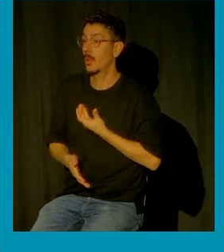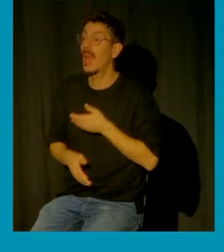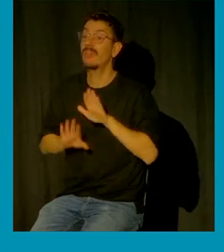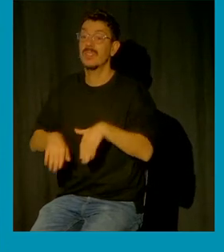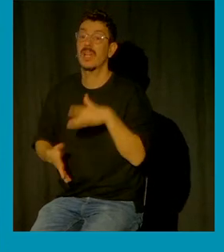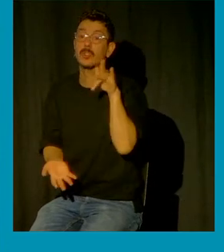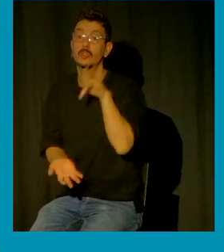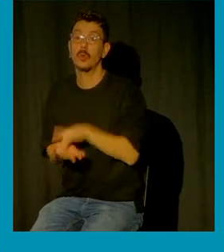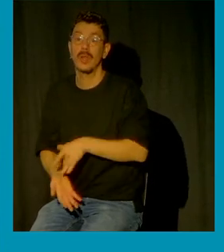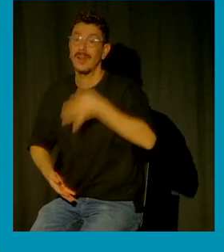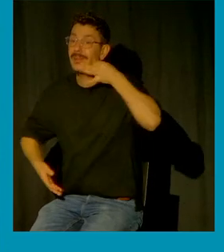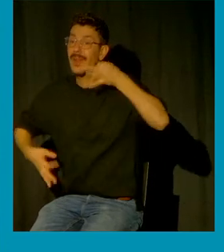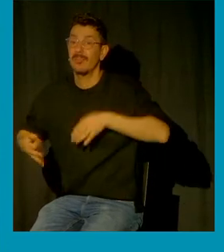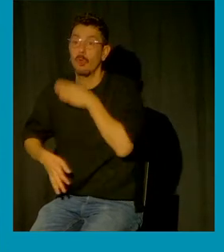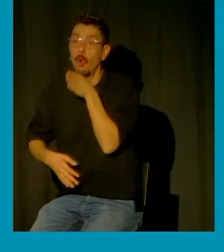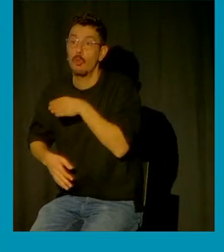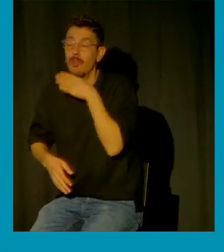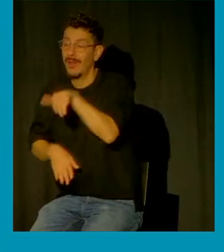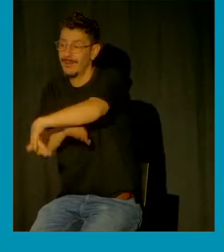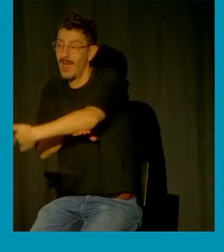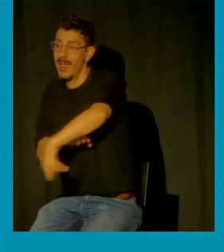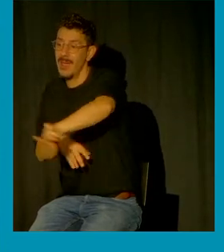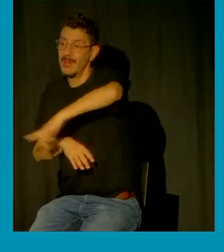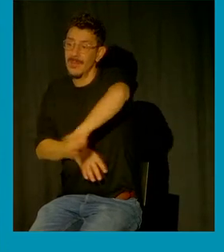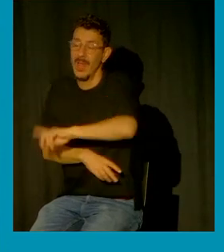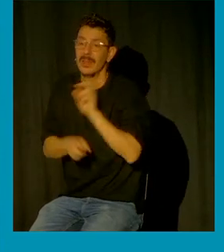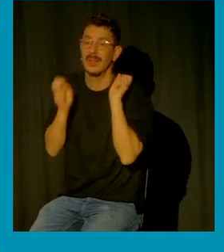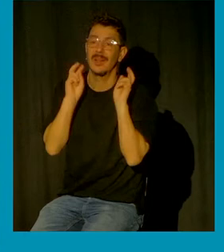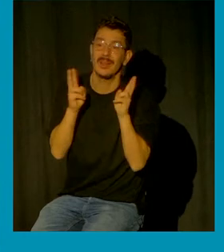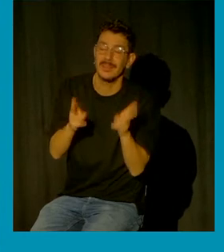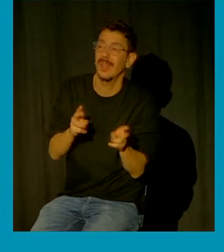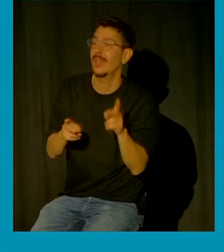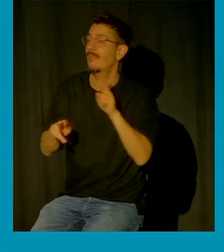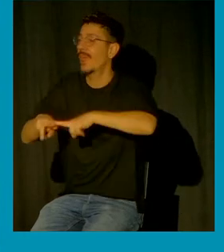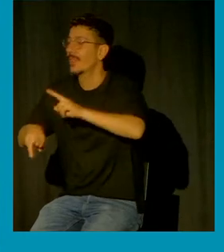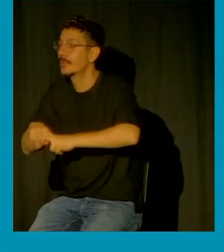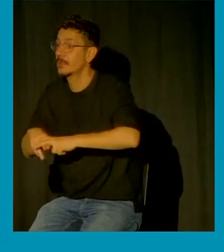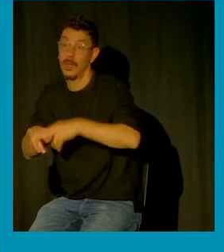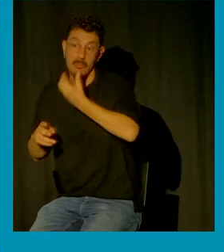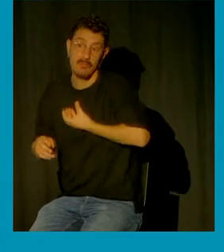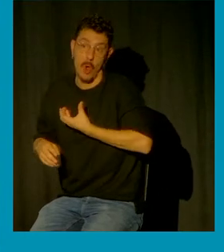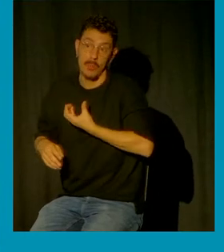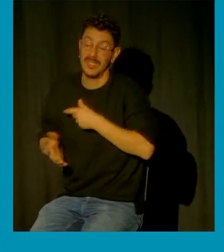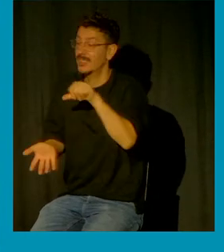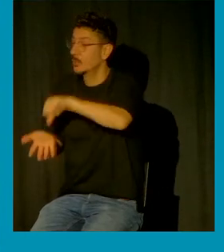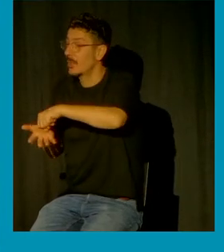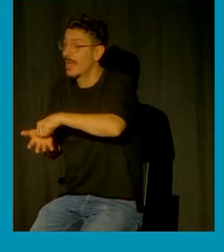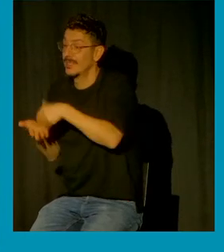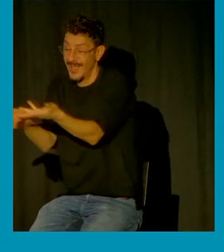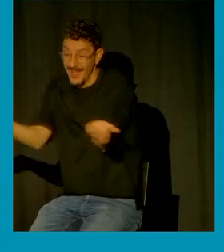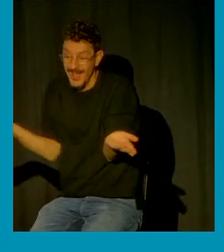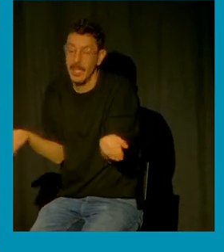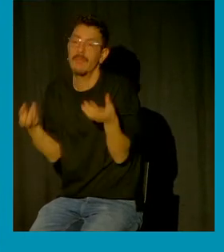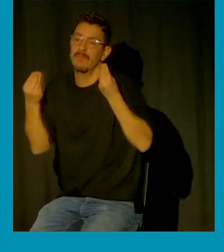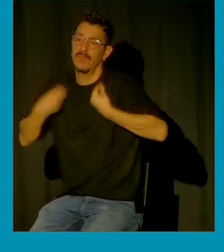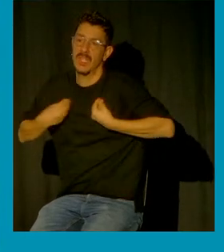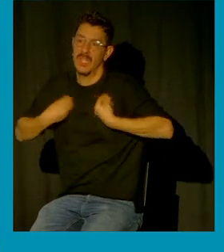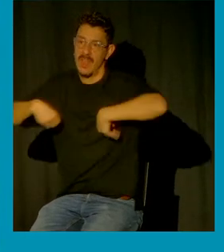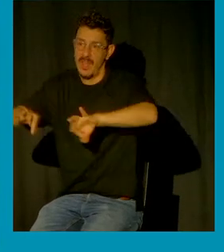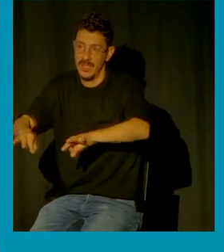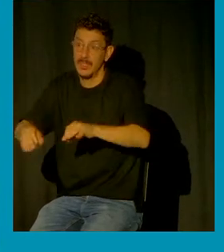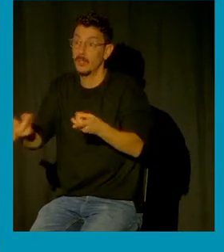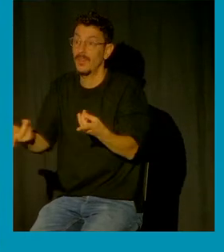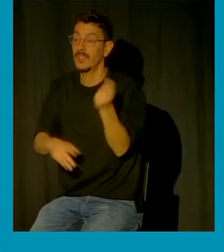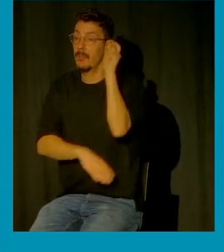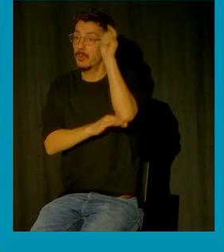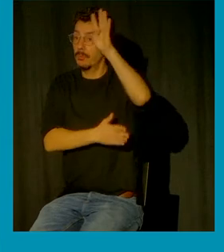és a les places és doncs a les carreteres és a les festes és als pobles i a les ciutats i és aquí el paper de la